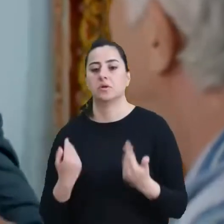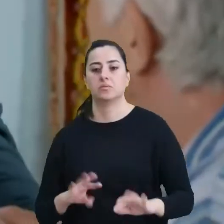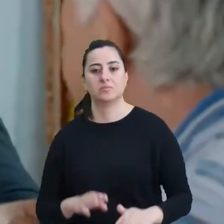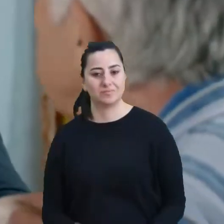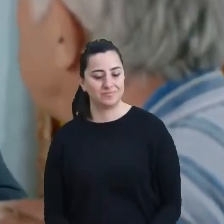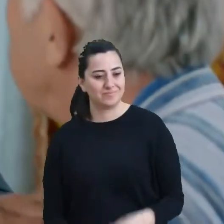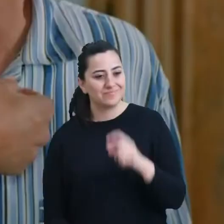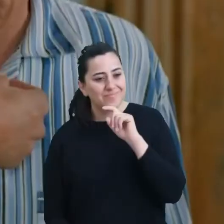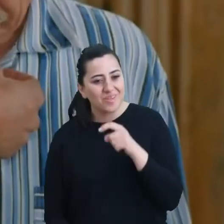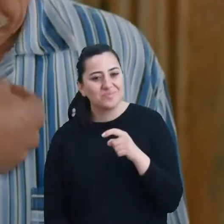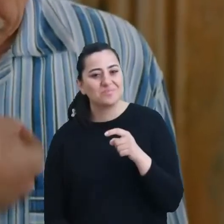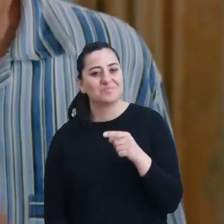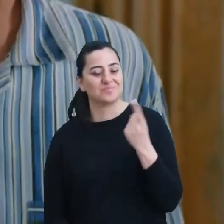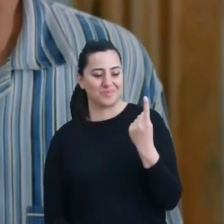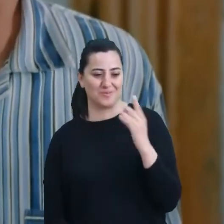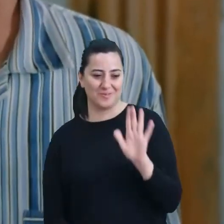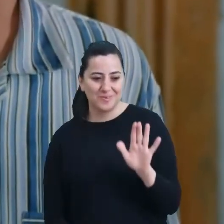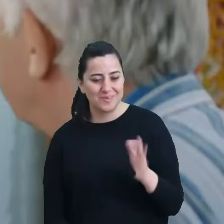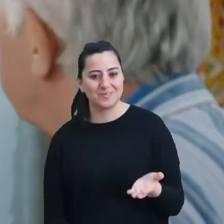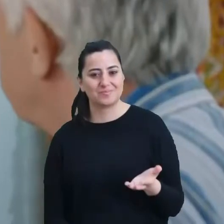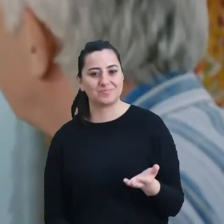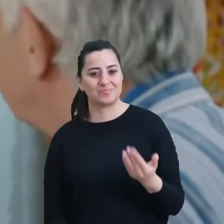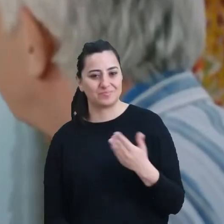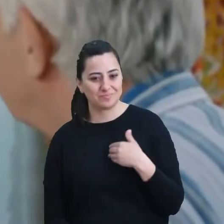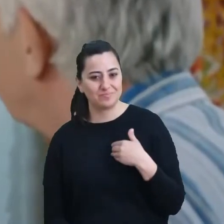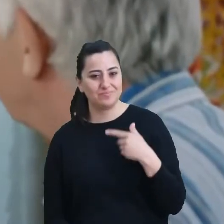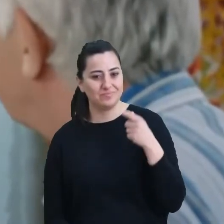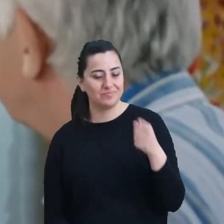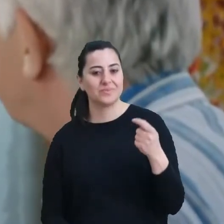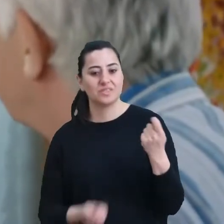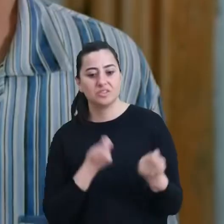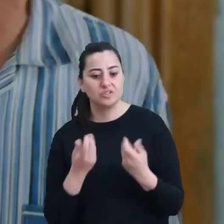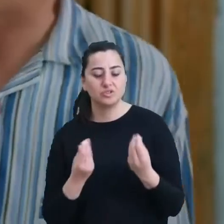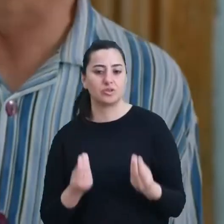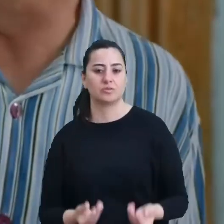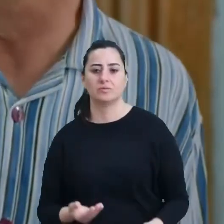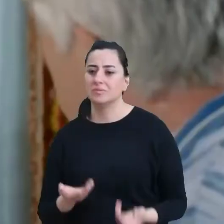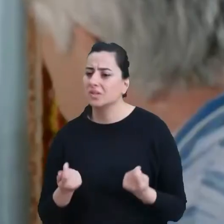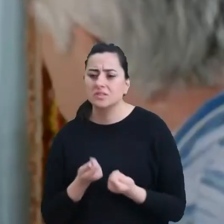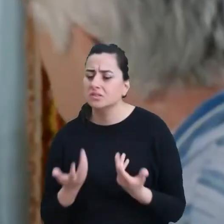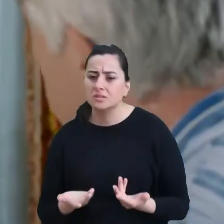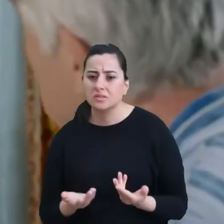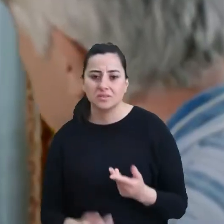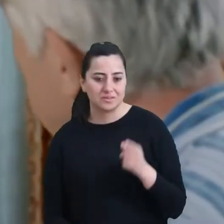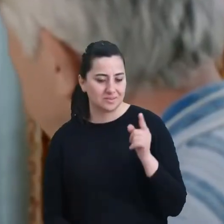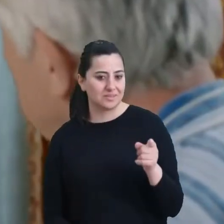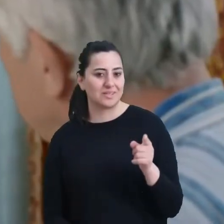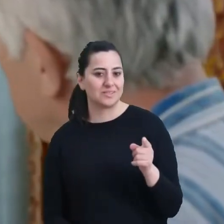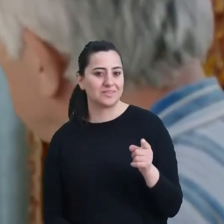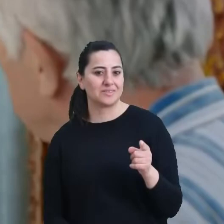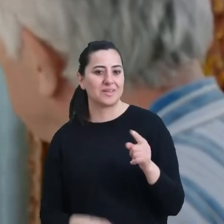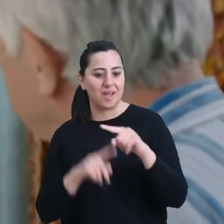Ya amcam, sen hele bir dur ya. Bizim daha seninle yapacak işimiz var. Ne işiymiş? Sen hele şu